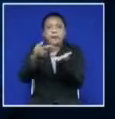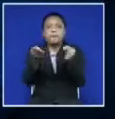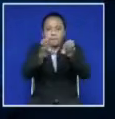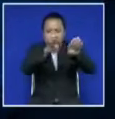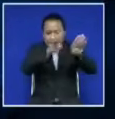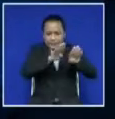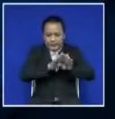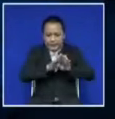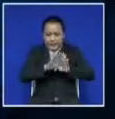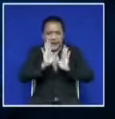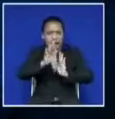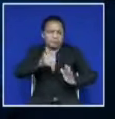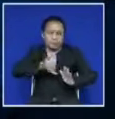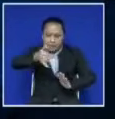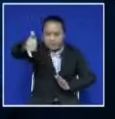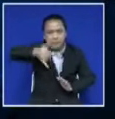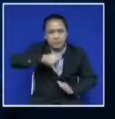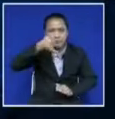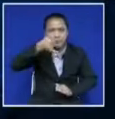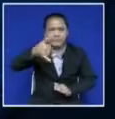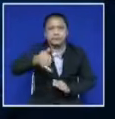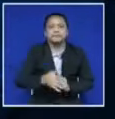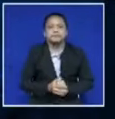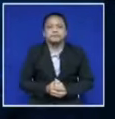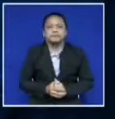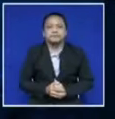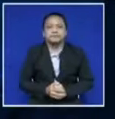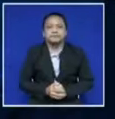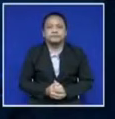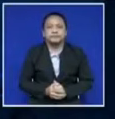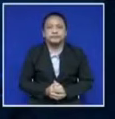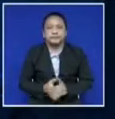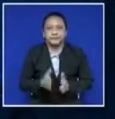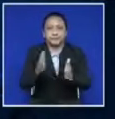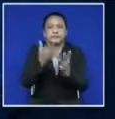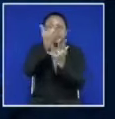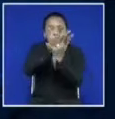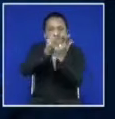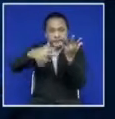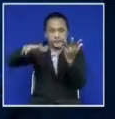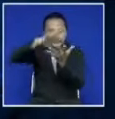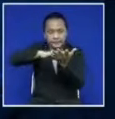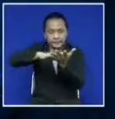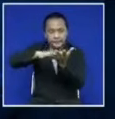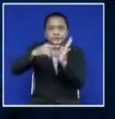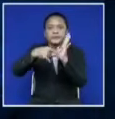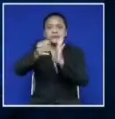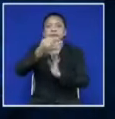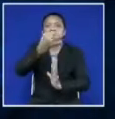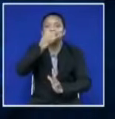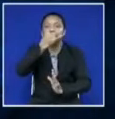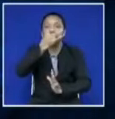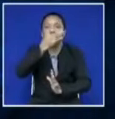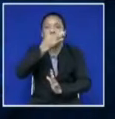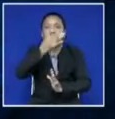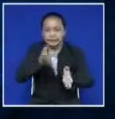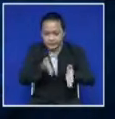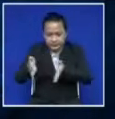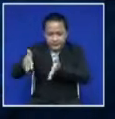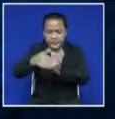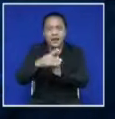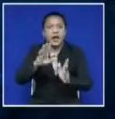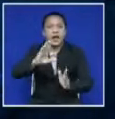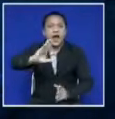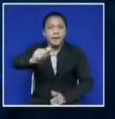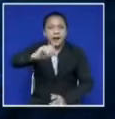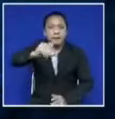ะครับไม่ให้มีการเข้าออกนะครับต่อเลยครับถ้าดูแผนที่ของจังหวัดสมุทรสาครนะครับโดยเฉพาะอำเภอเมื